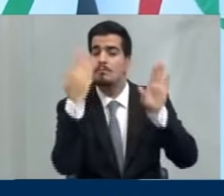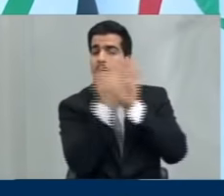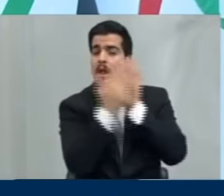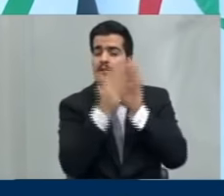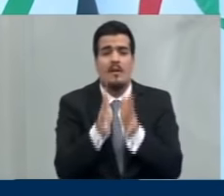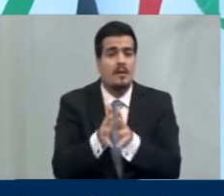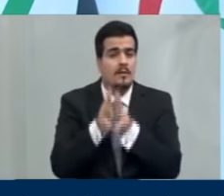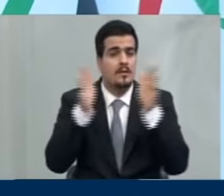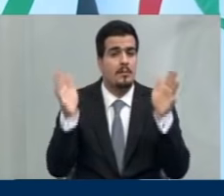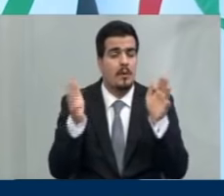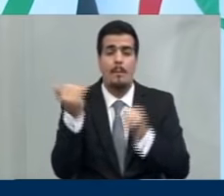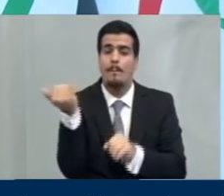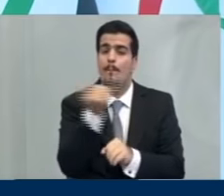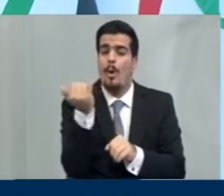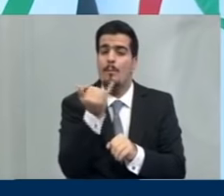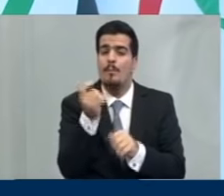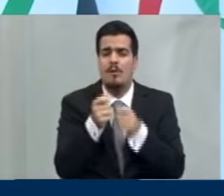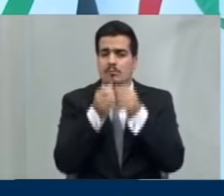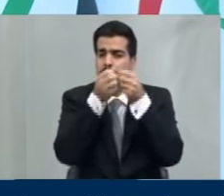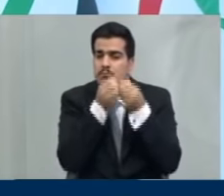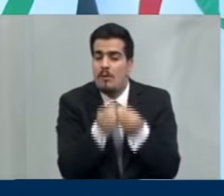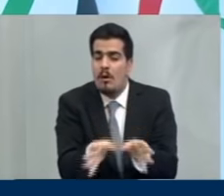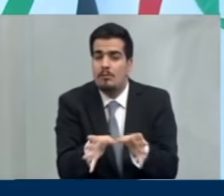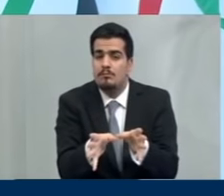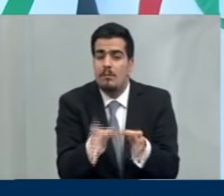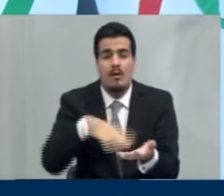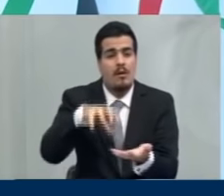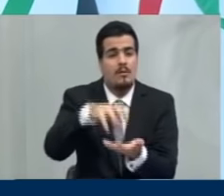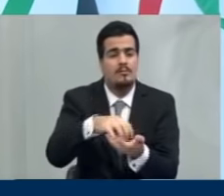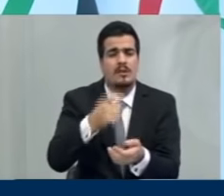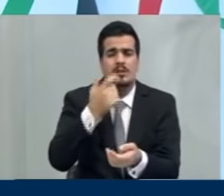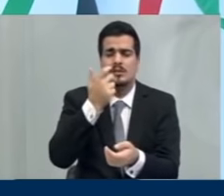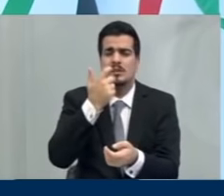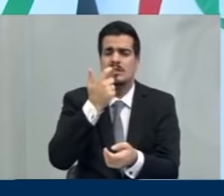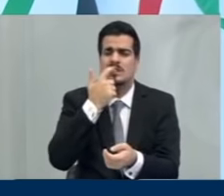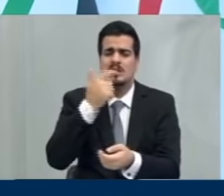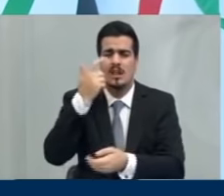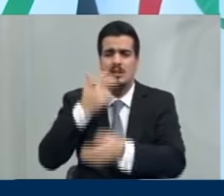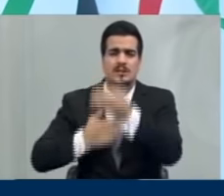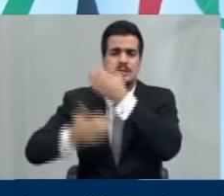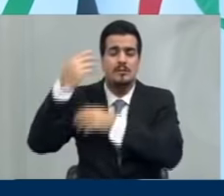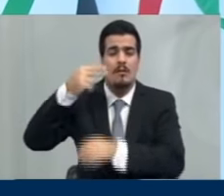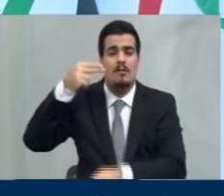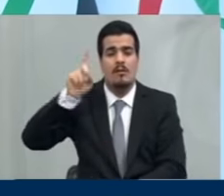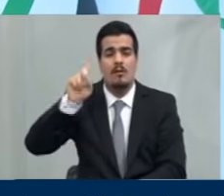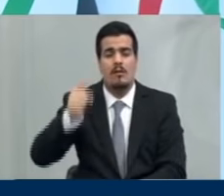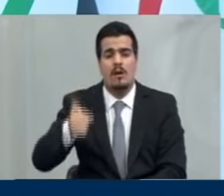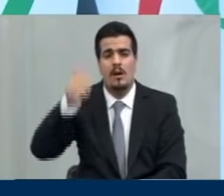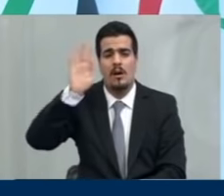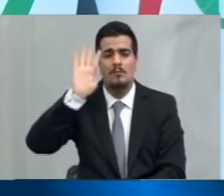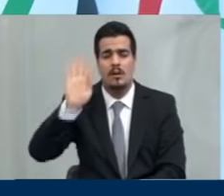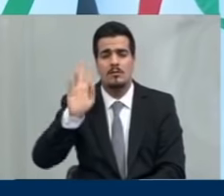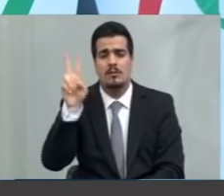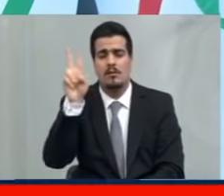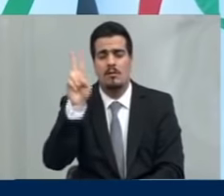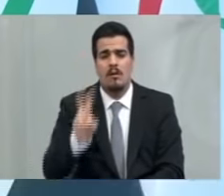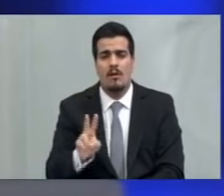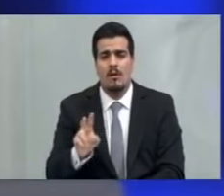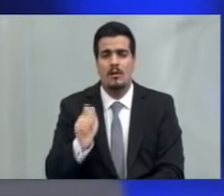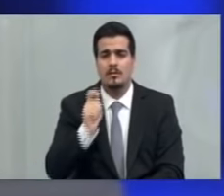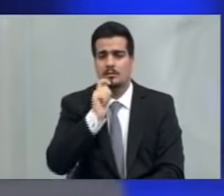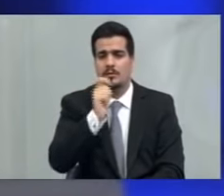كبيرة تتعلق بهدر المال العام وعلى مدى أعوام سابقة. عباس نعمة العراقية الإخبارية، بغداد.